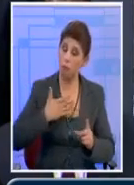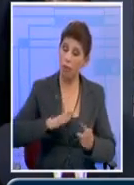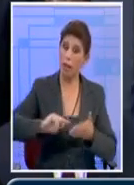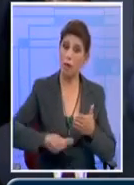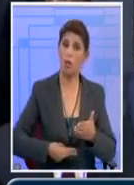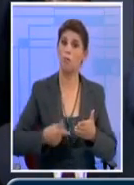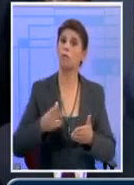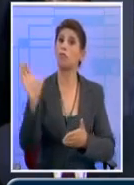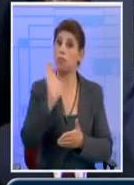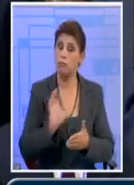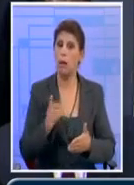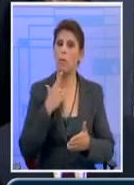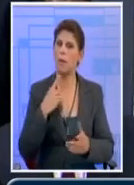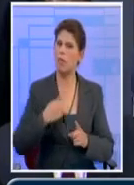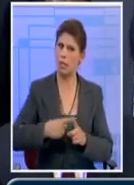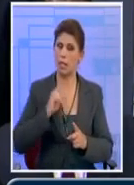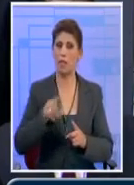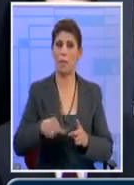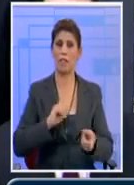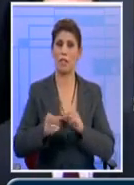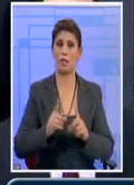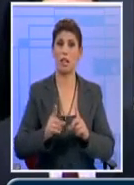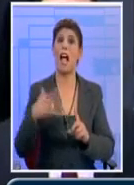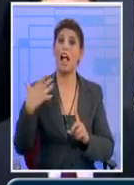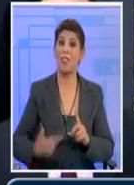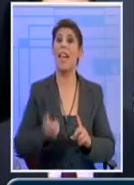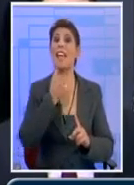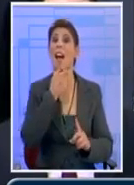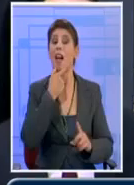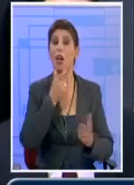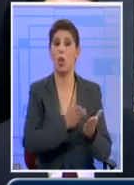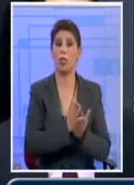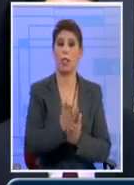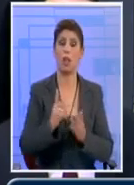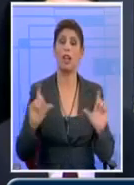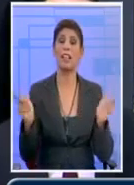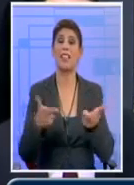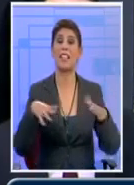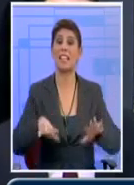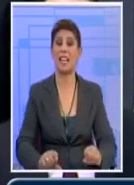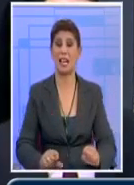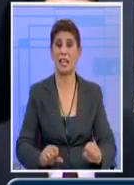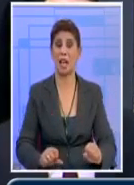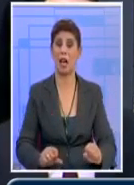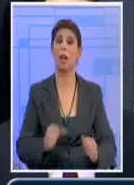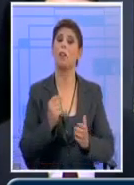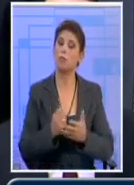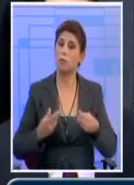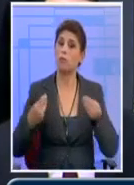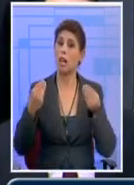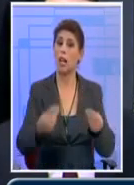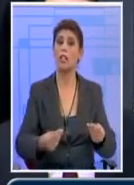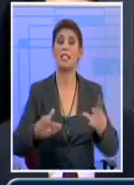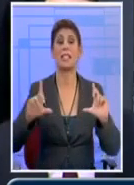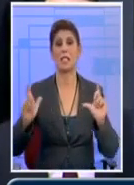δήλωσε ότι είναι αισιόδοξος για αυτήν, θα διέπεται από το αγγλικό δίκαιο και την εθνική κυριαρχία και την εκχώρηση